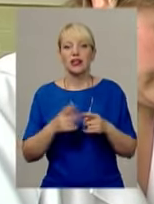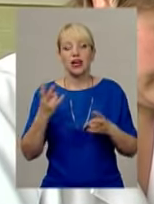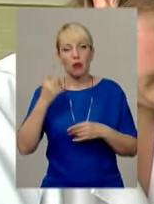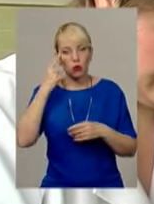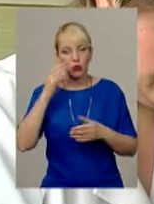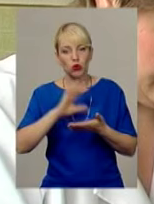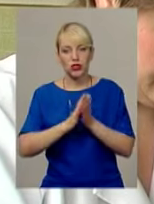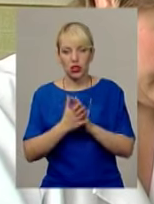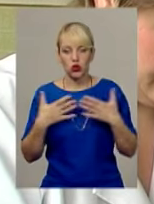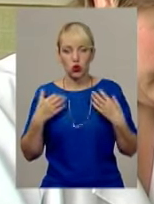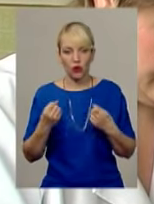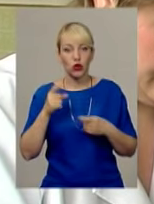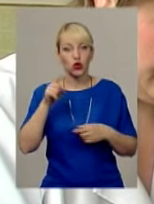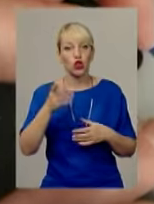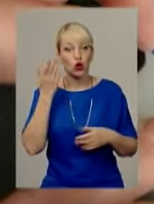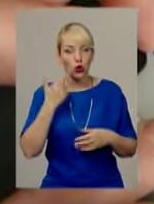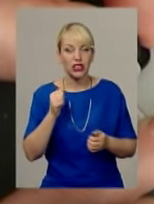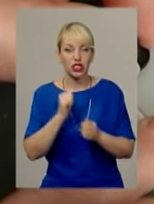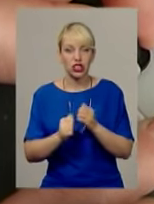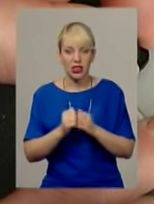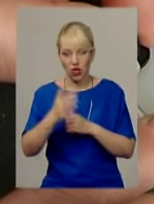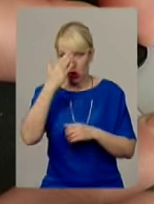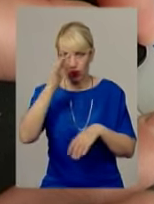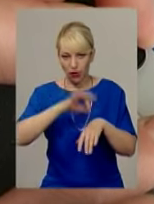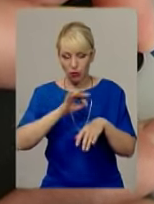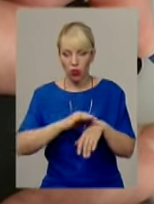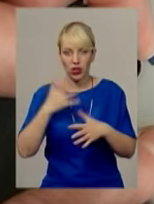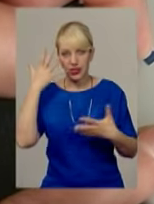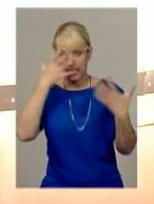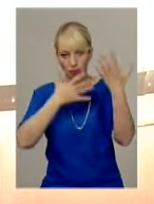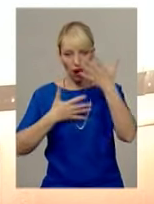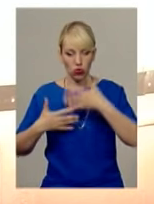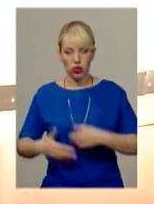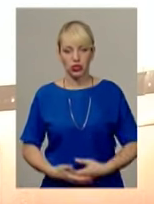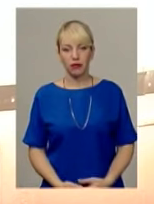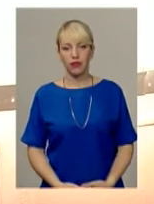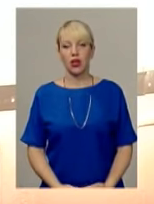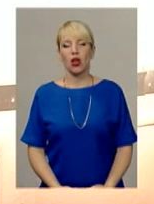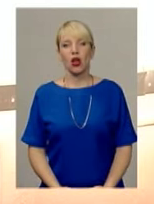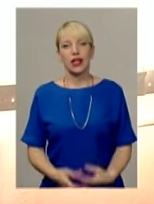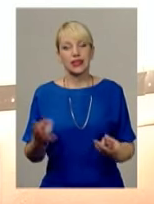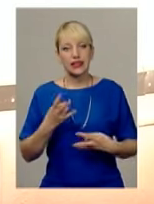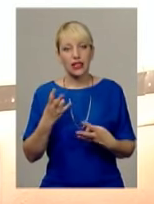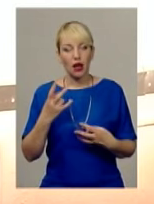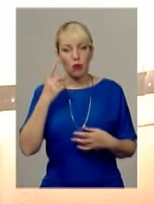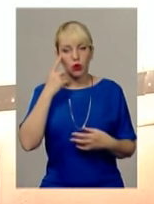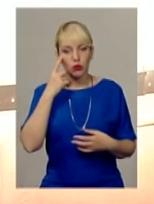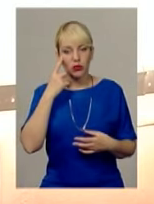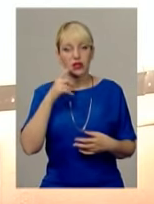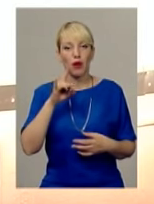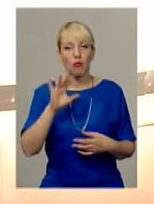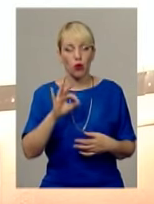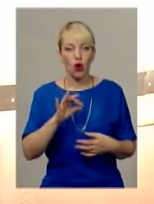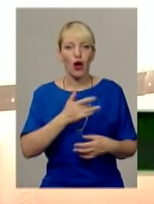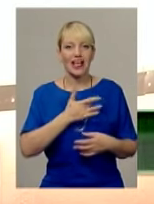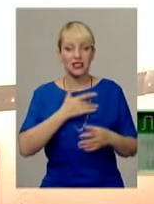про стан здоров'я вже слід тоді, коли частими стають головні болі та запаморочення. Коли треба насторожитись, подумати про інсульт. Якщо